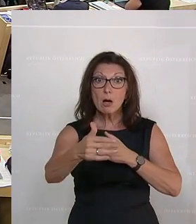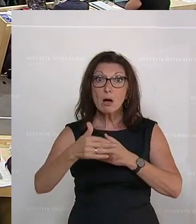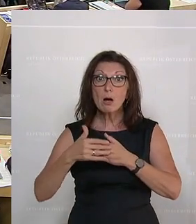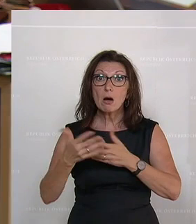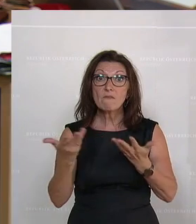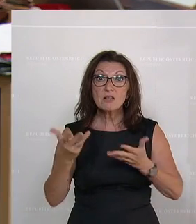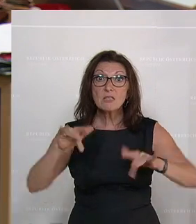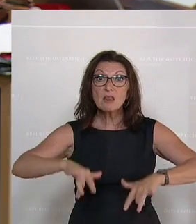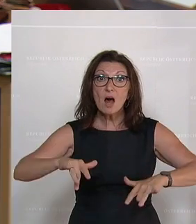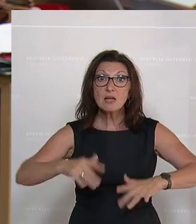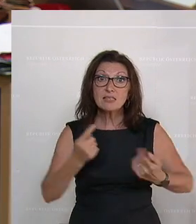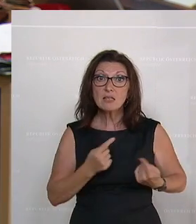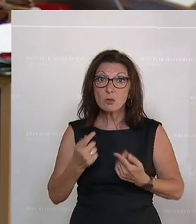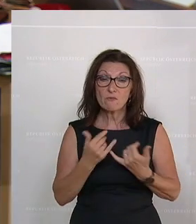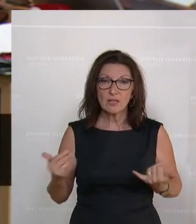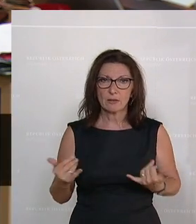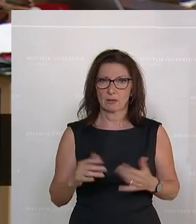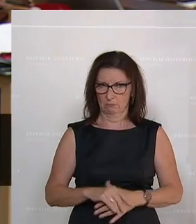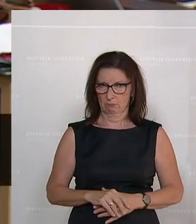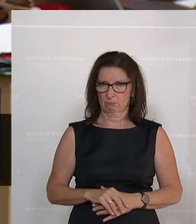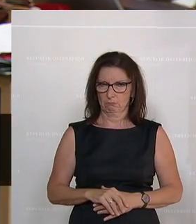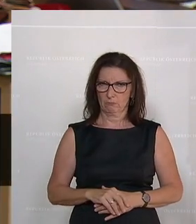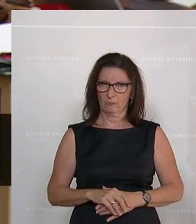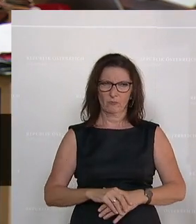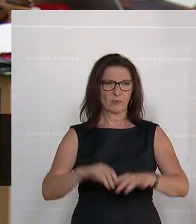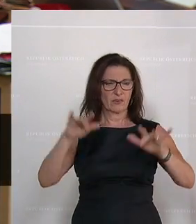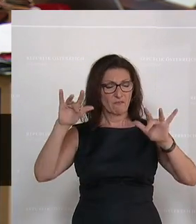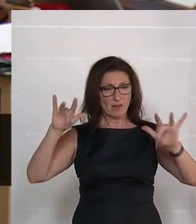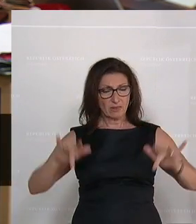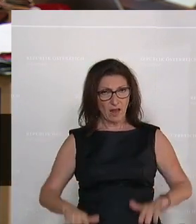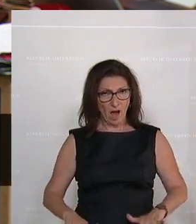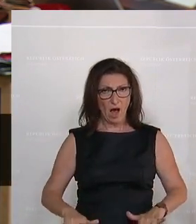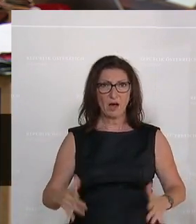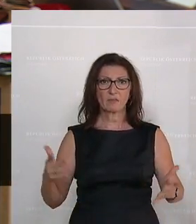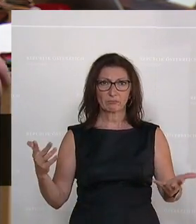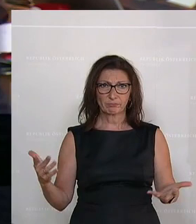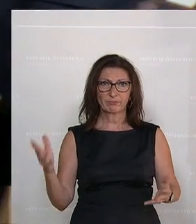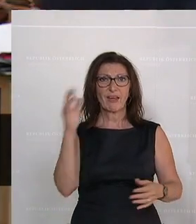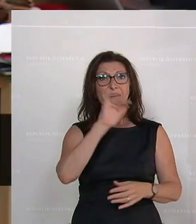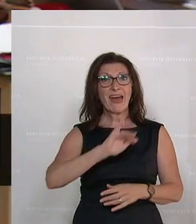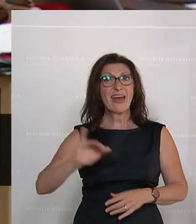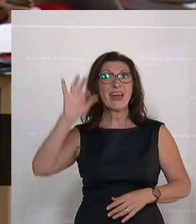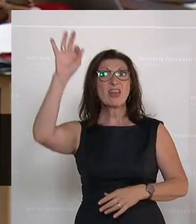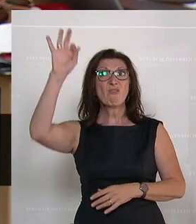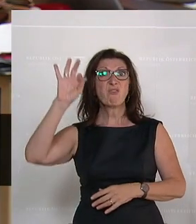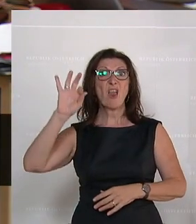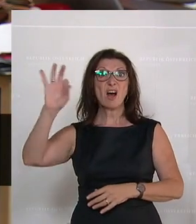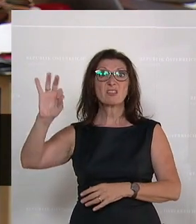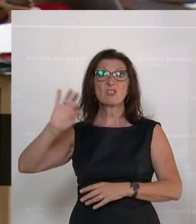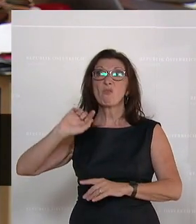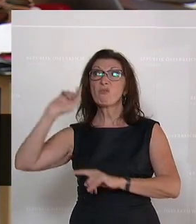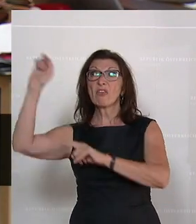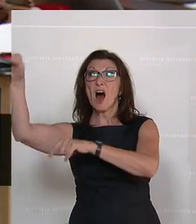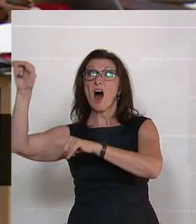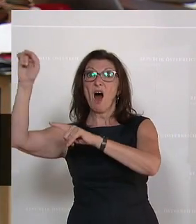der situation wir haben eine massive importierte inflation in österreich die energiepreise vor allem